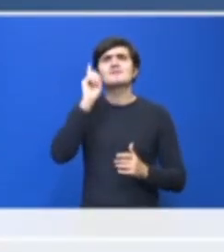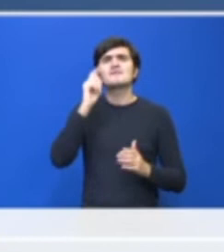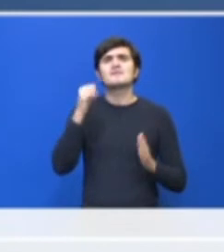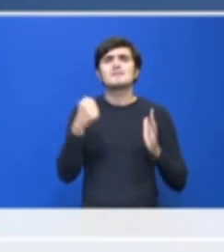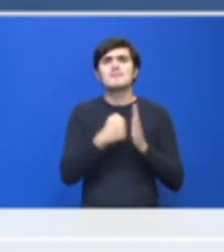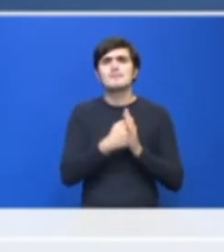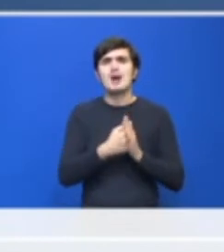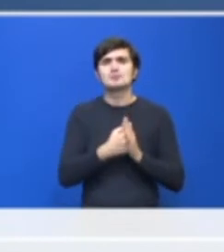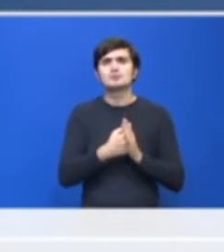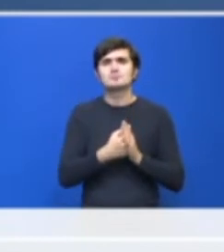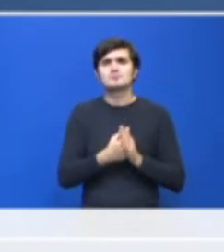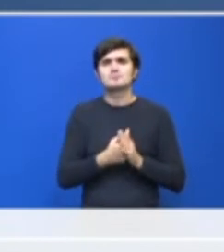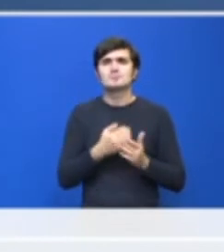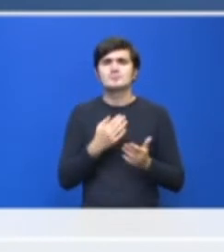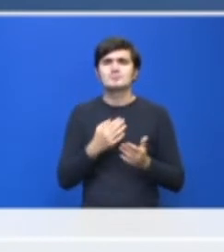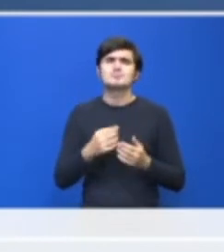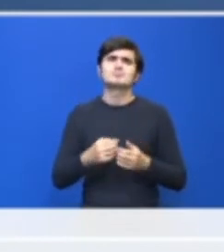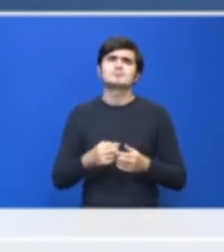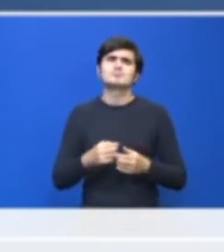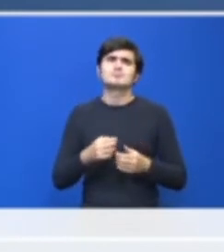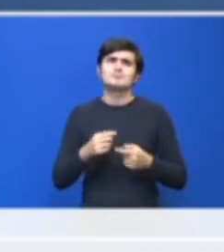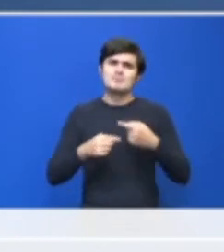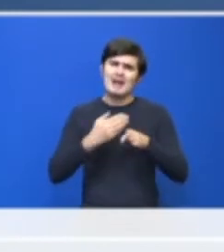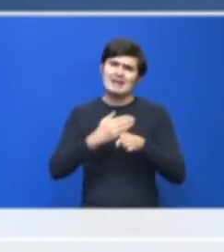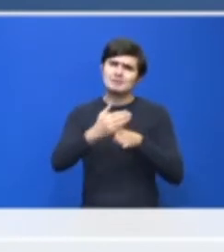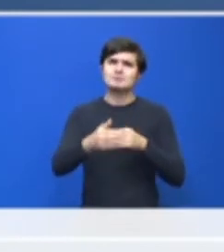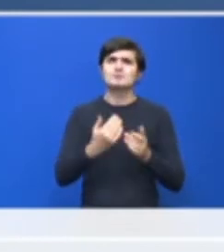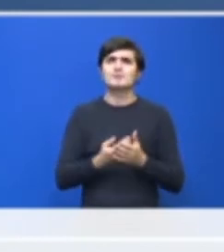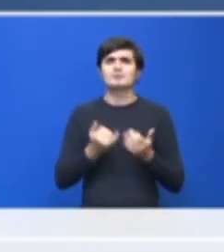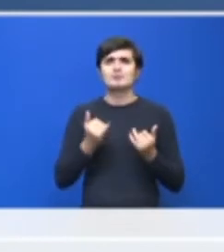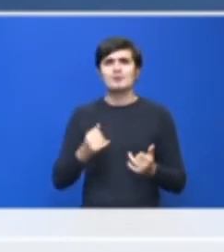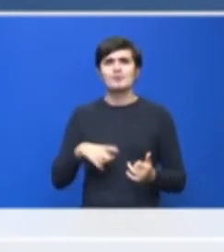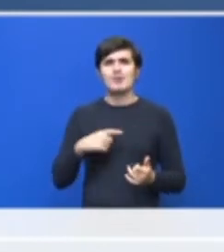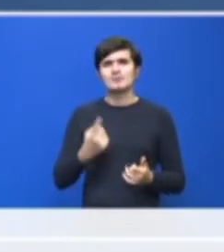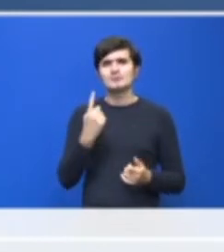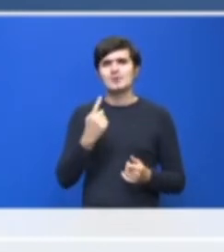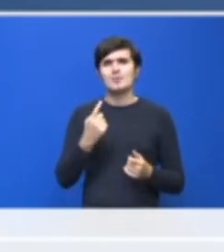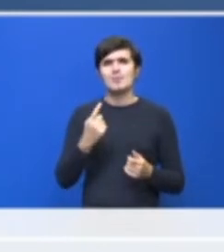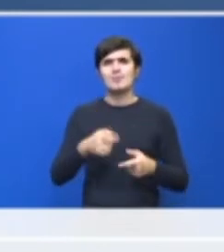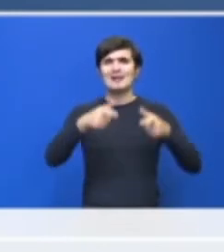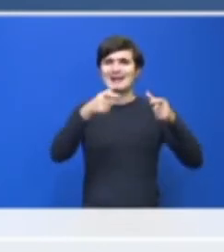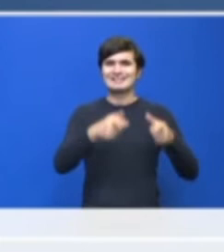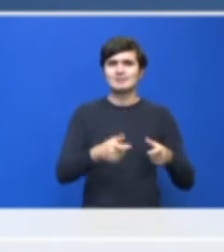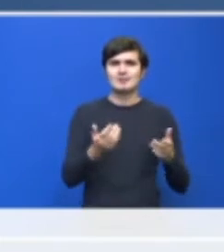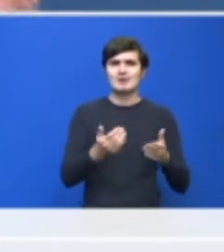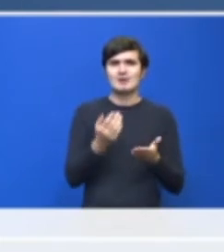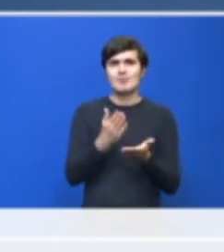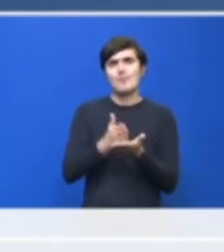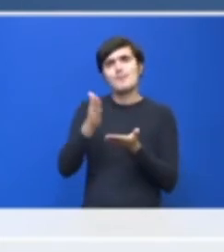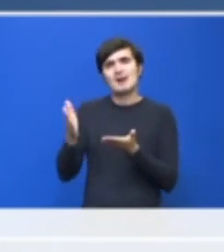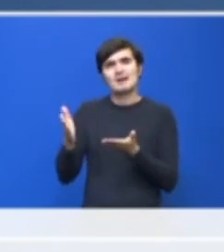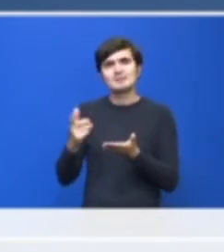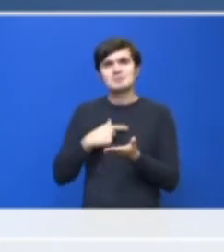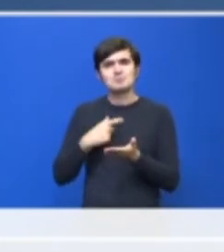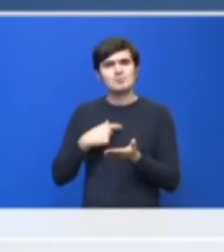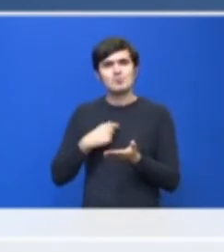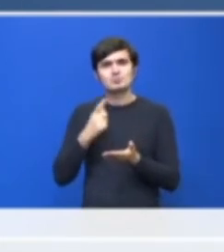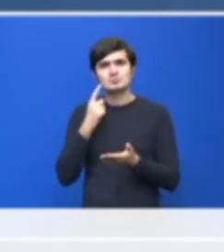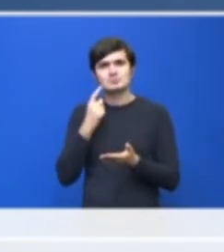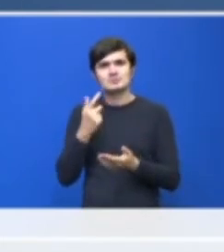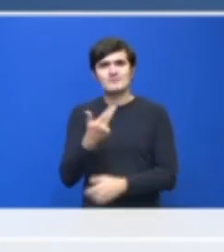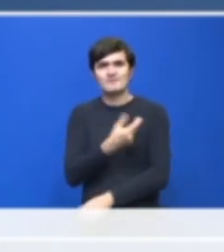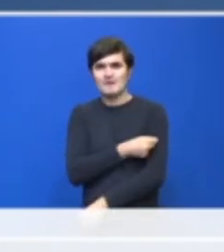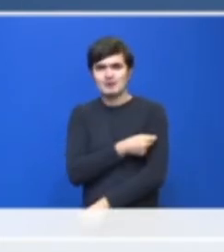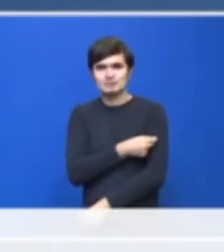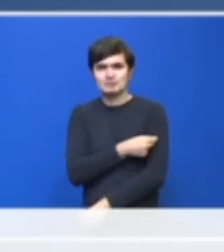impactul respectiv pe parcurs, mai ales că acum e o categorie care o parte din ea nici nu poate fi vaccinat, deci nu